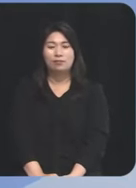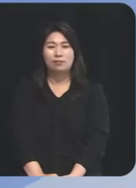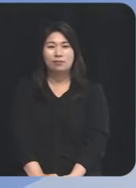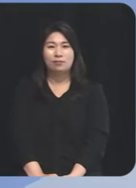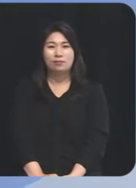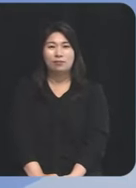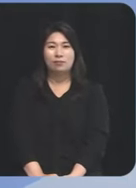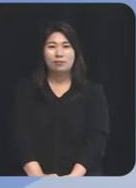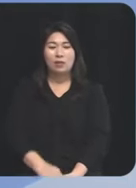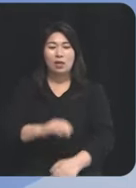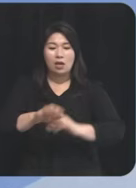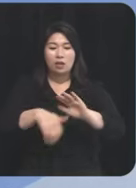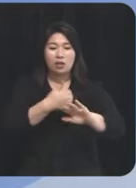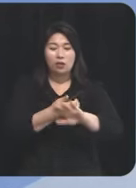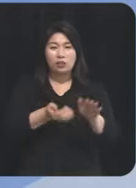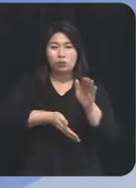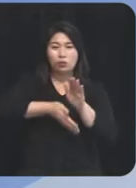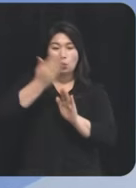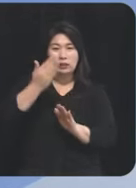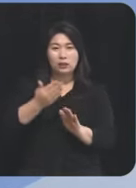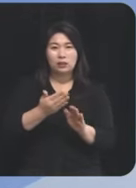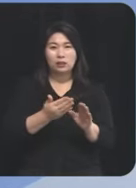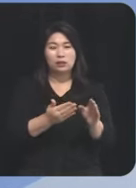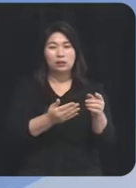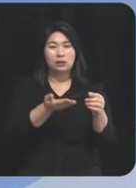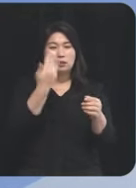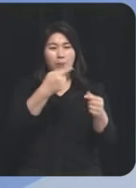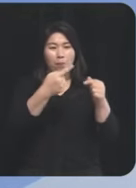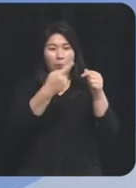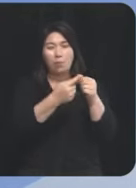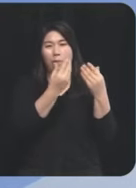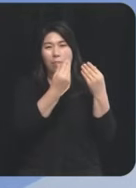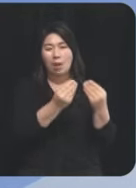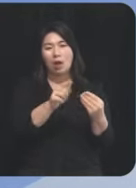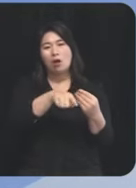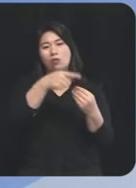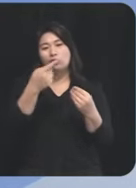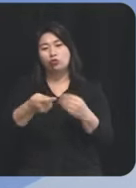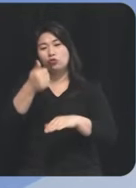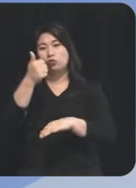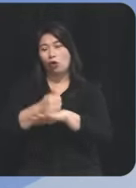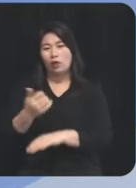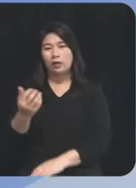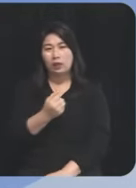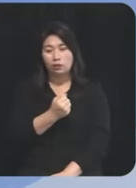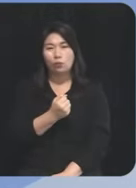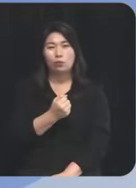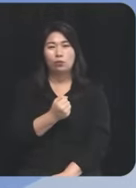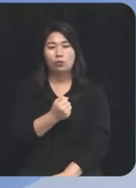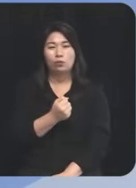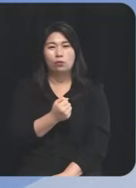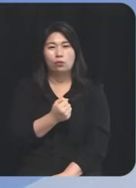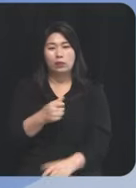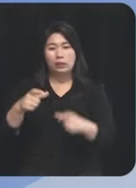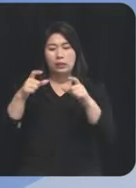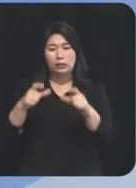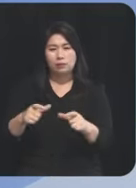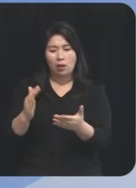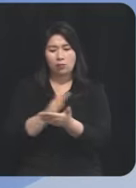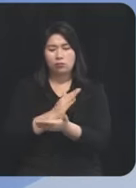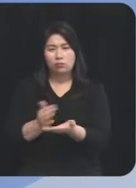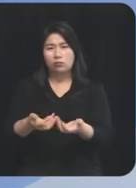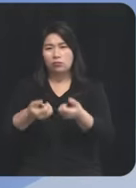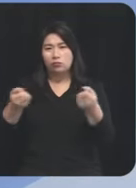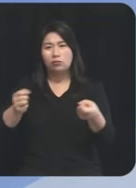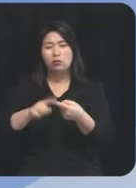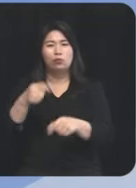어쨌든 혁신도시 시즌 1이 진행됐고 그 결과로 여러 가지 이제 지방분권에